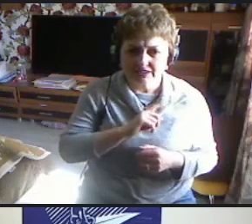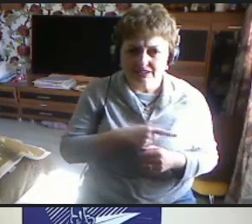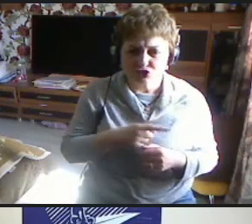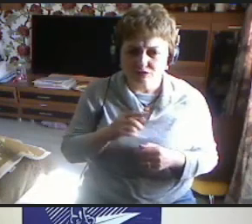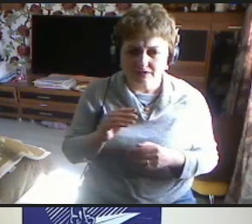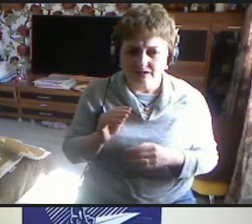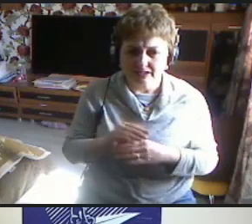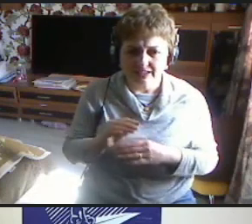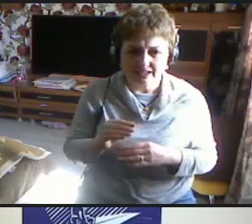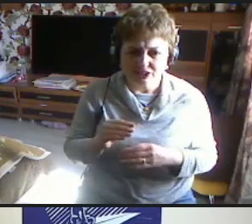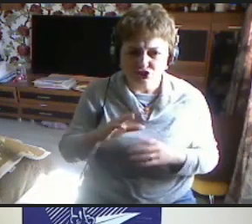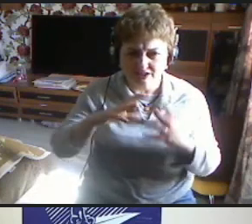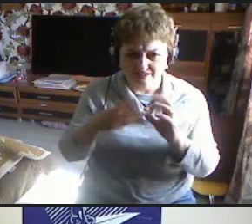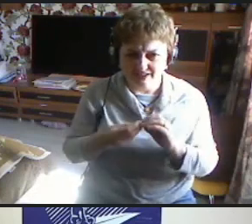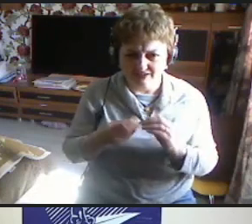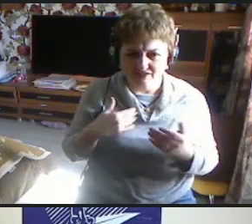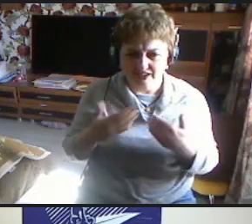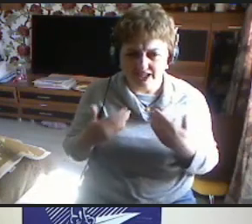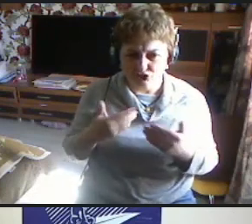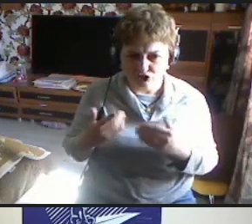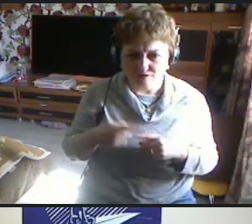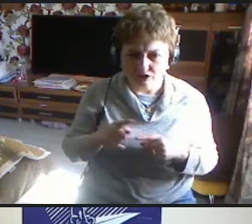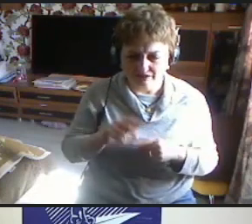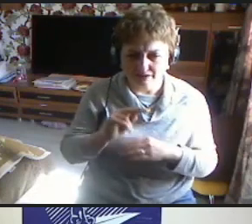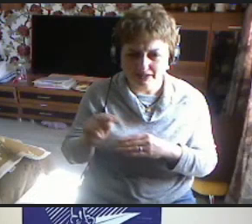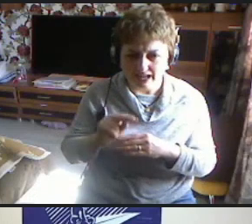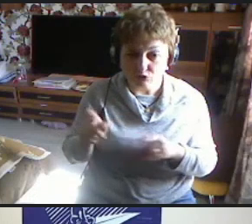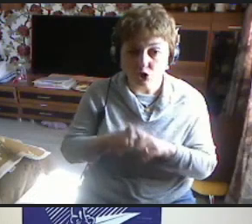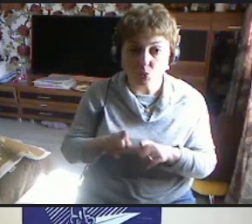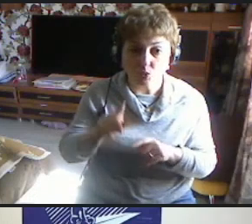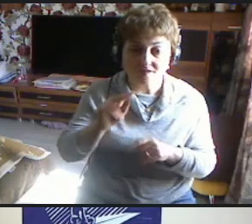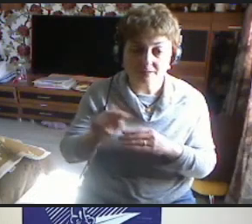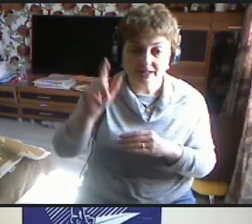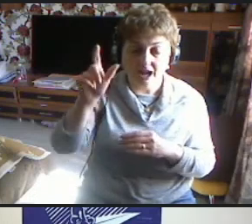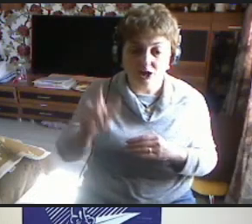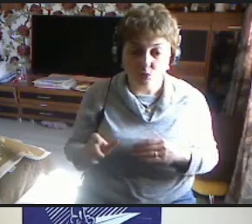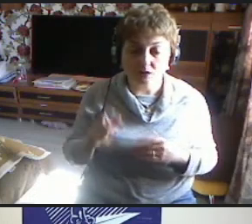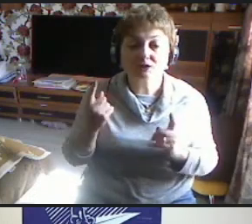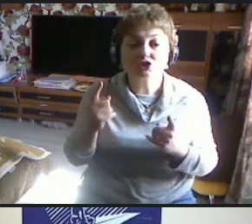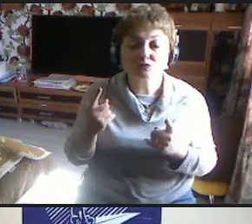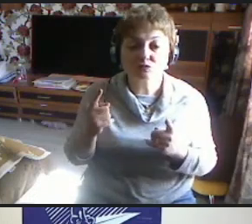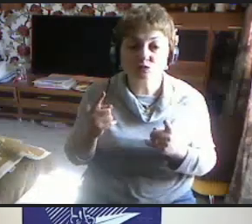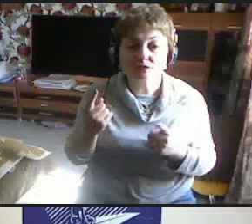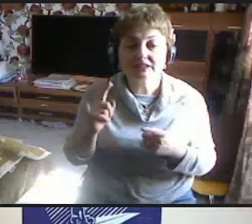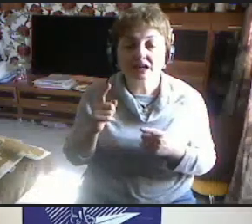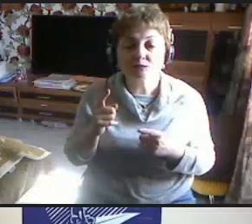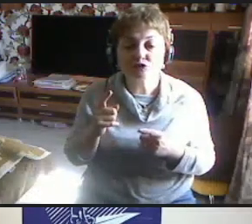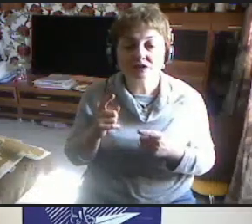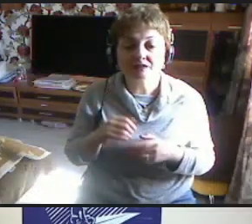вывод, да, в отношении этого педагога, такого педагога, да. Почему? Потому что